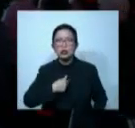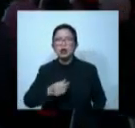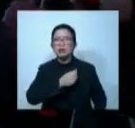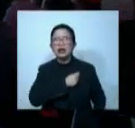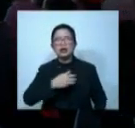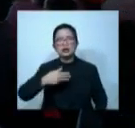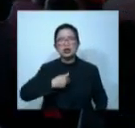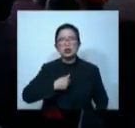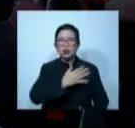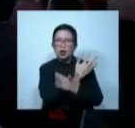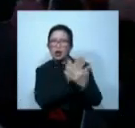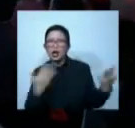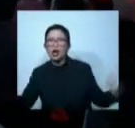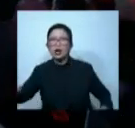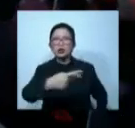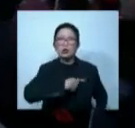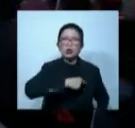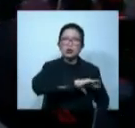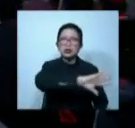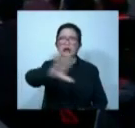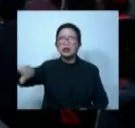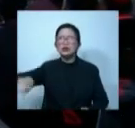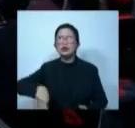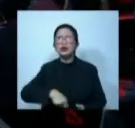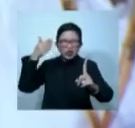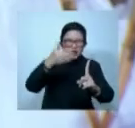yang disebutkan oleh Mbak Maidop tadi begitu.